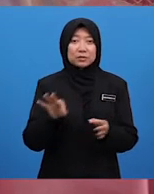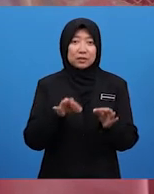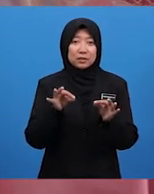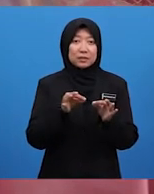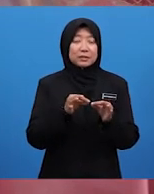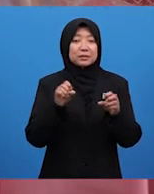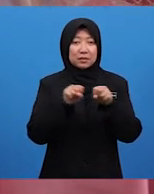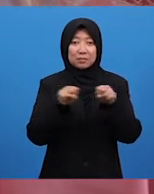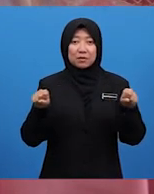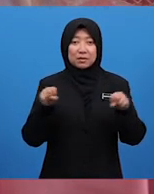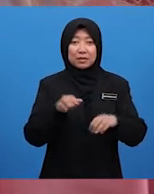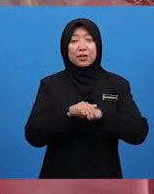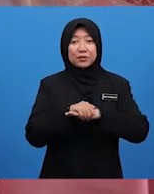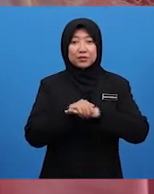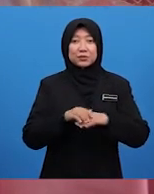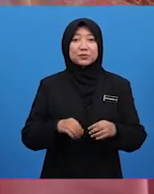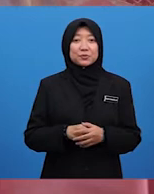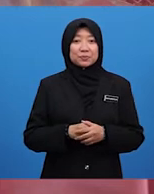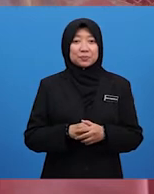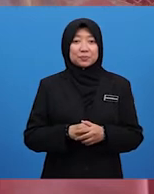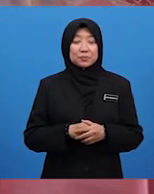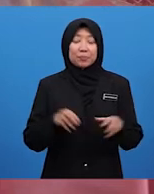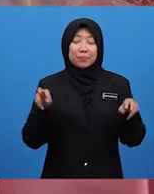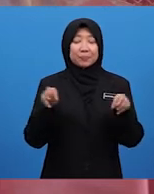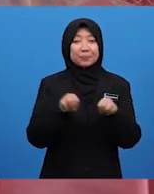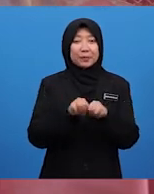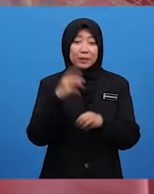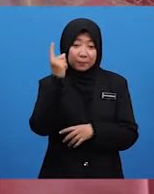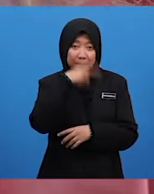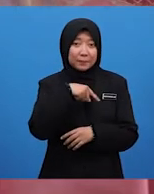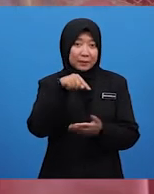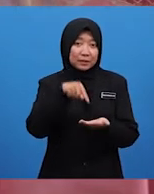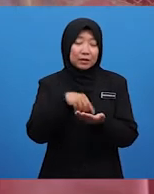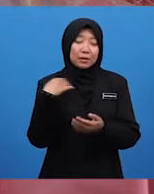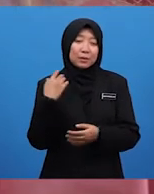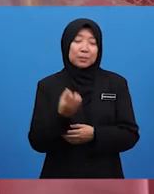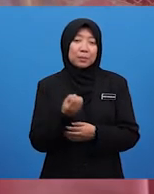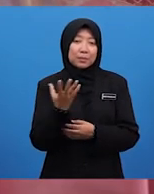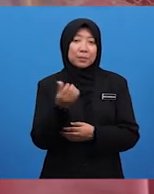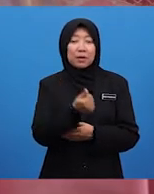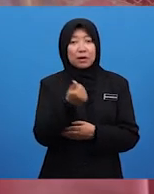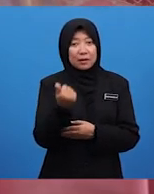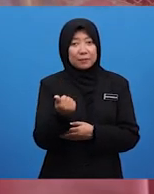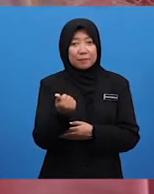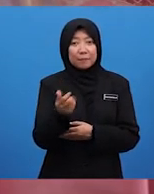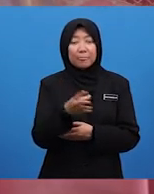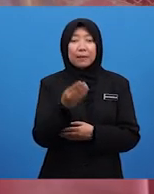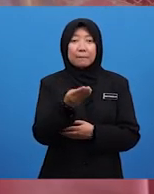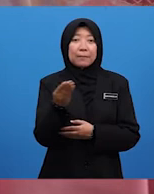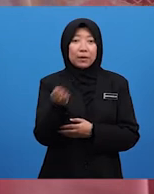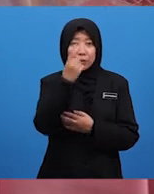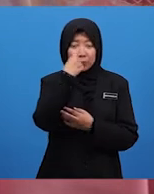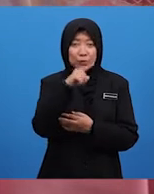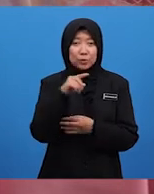Inggeris. Seperti yang murid-murid lihat di hadapan ini, terdapat beberapa jenis alat dan bahan